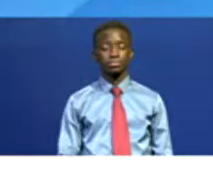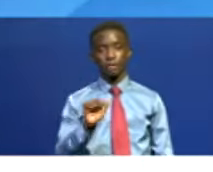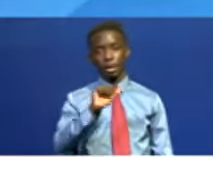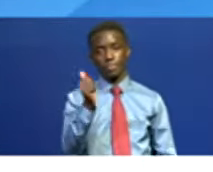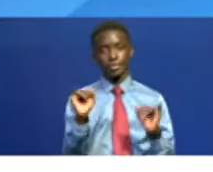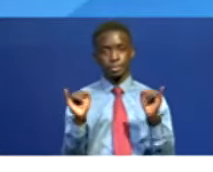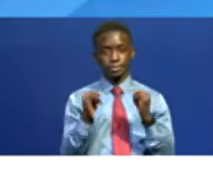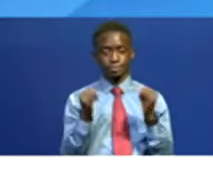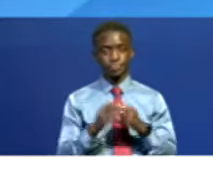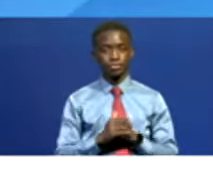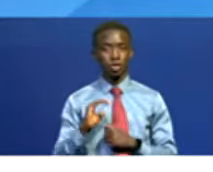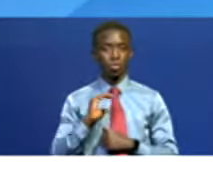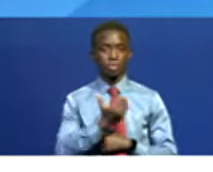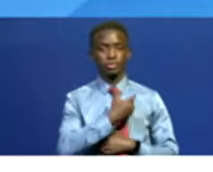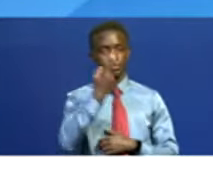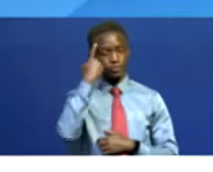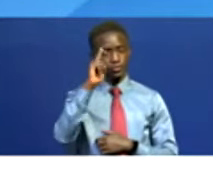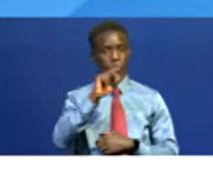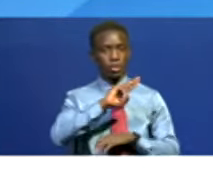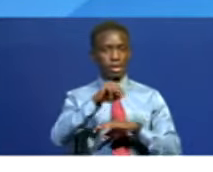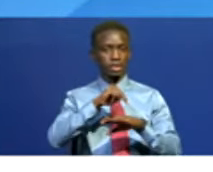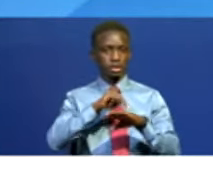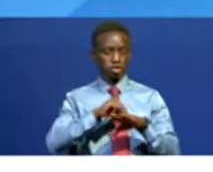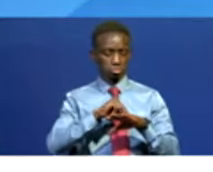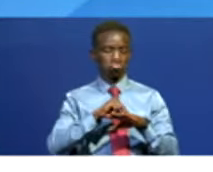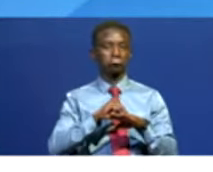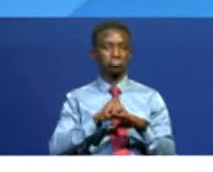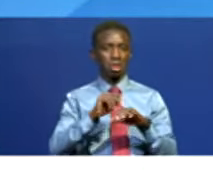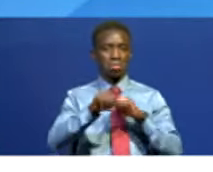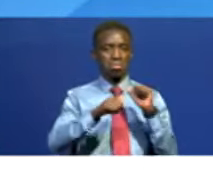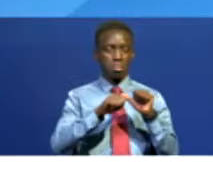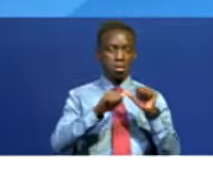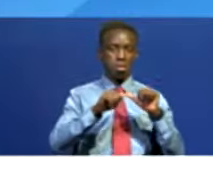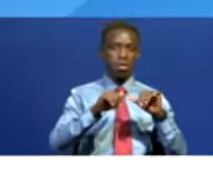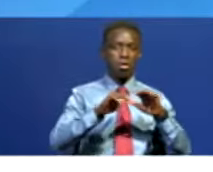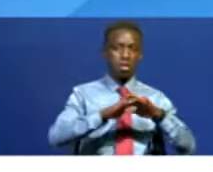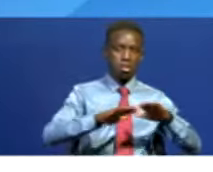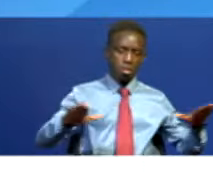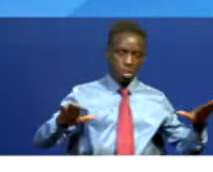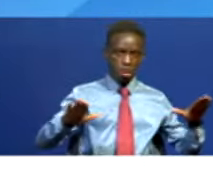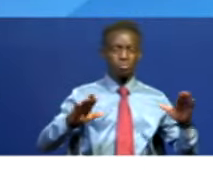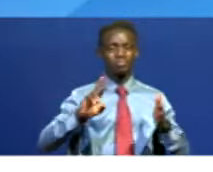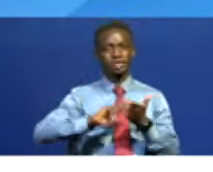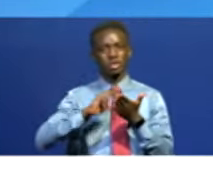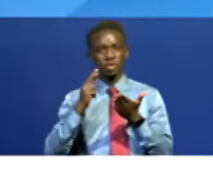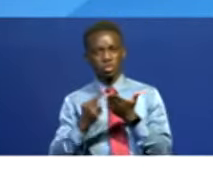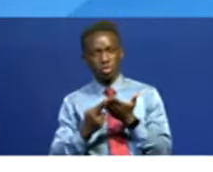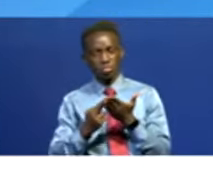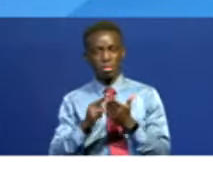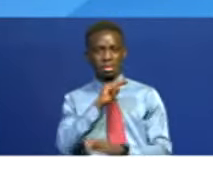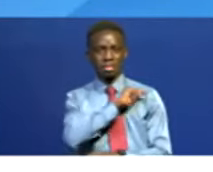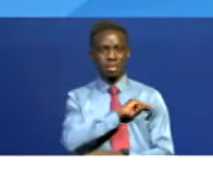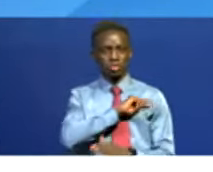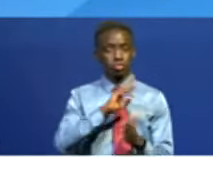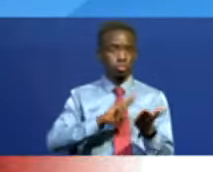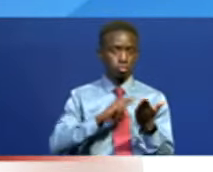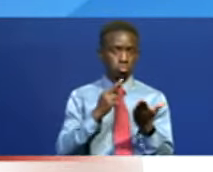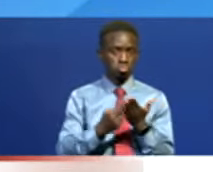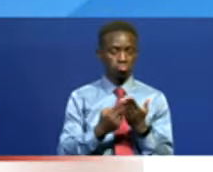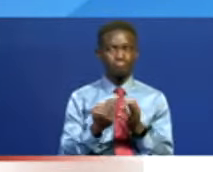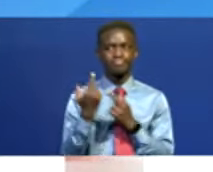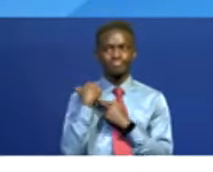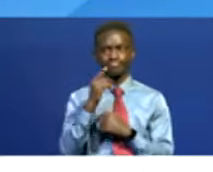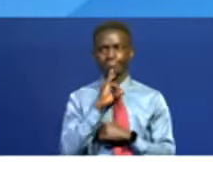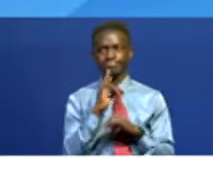Kwingine kwa ni kwa kamati ya bunge la kitaifa kuhusu ardhi, mazingira na rasilimali za kiasili imeiagiza halmashauri ya usimamizi wa viwanja